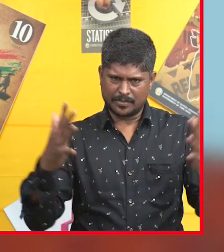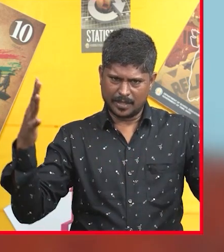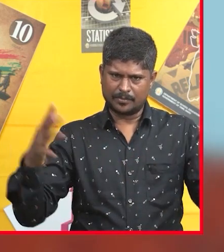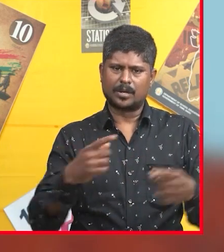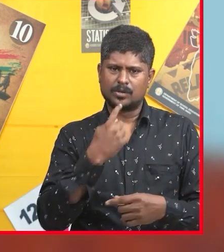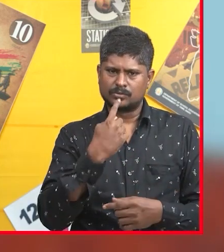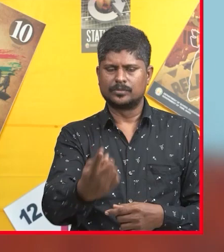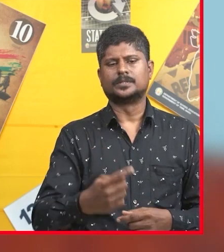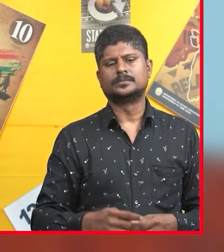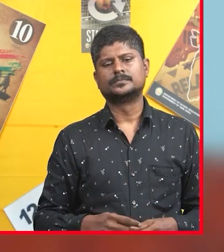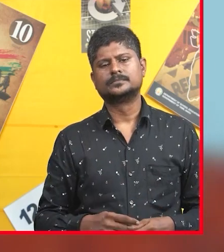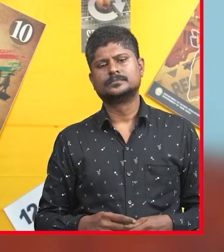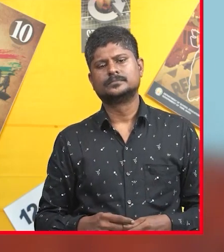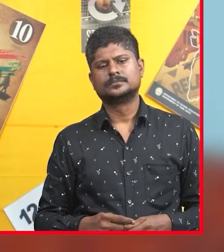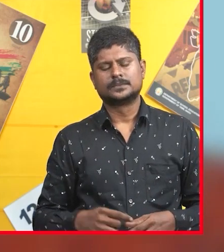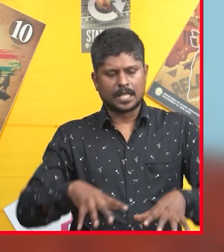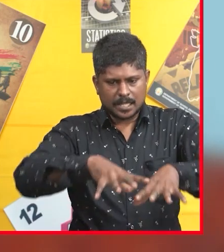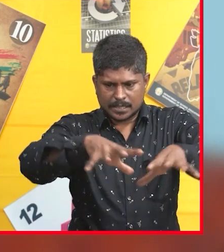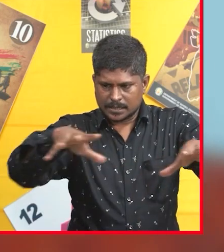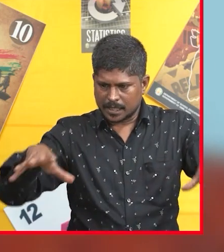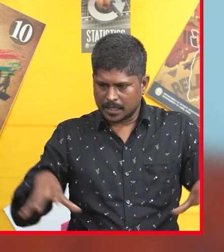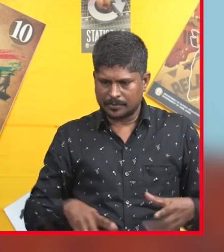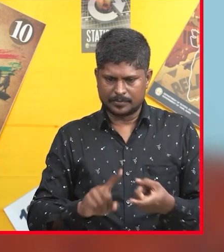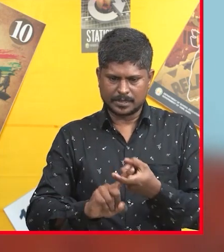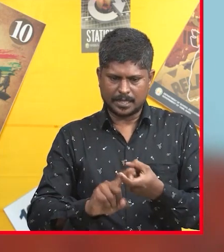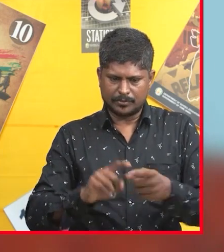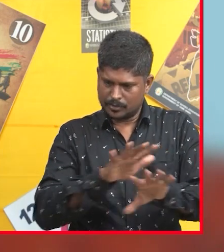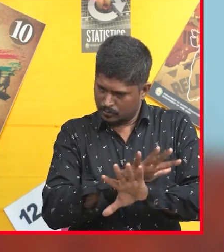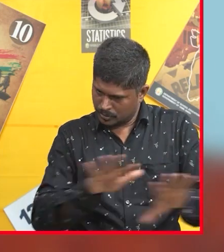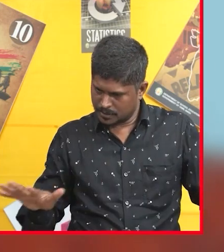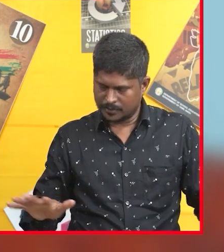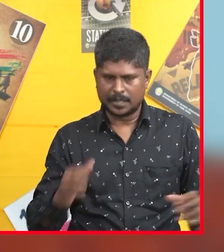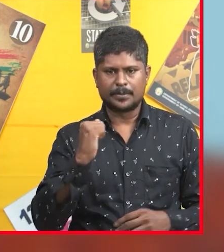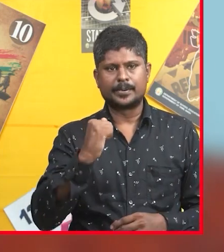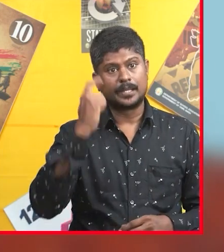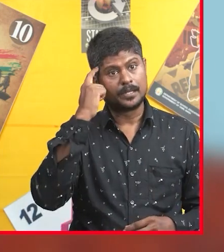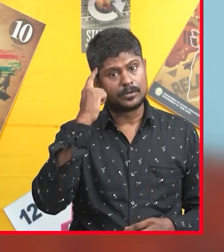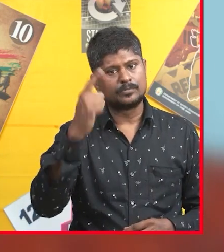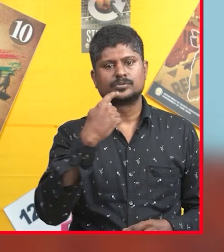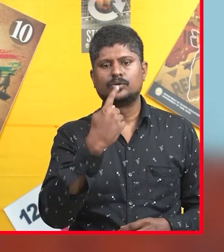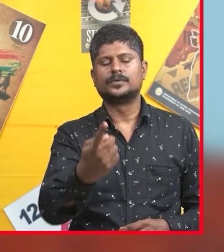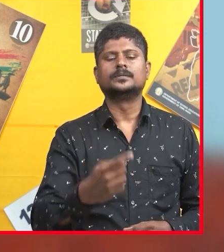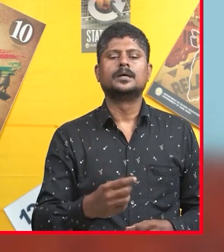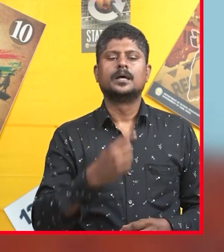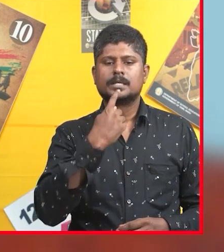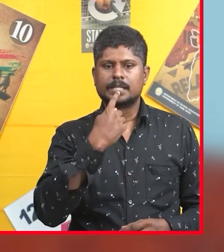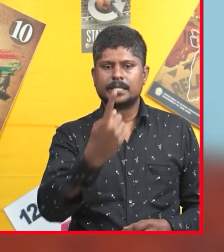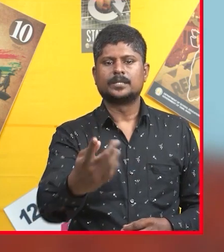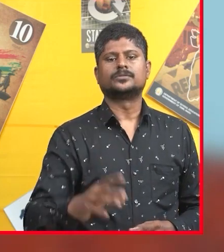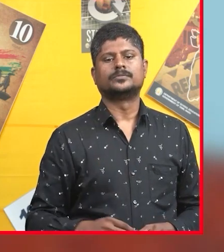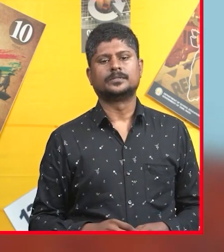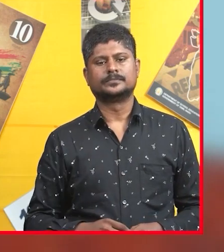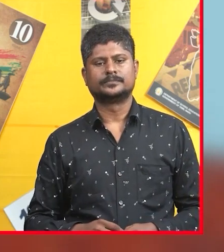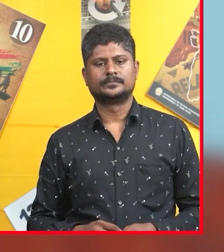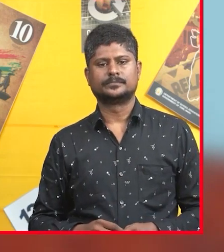போர் நடந்ததுக்கு அப்புறம் அந்த இடம் எப்படி இருக்கும், போர்க்களம் எப்படி இருக்கும் பற்றிய செய்திகளை அடங்கியது தான் கலிங்கத்து பரணி.